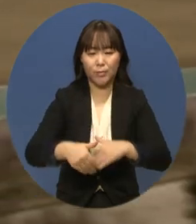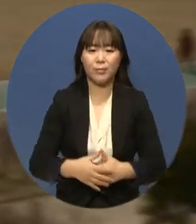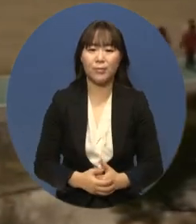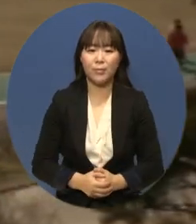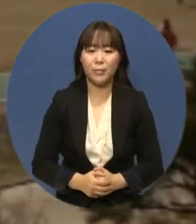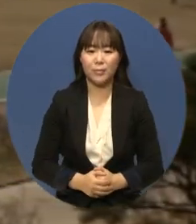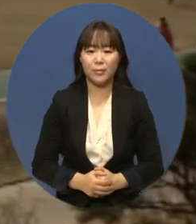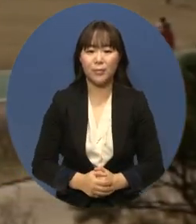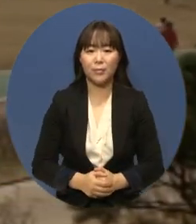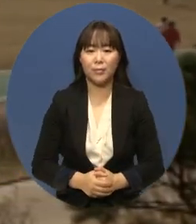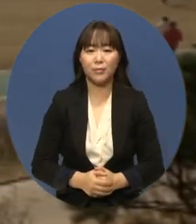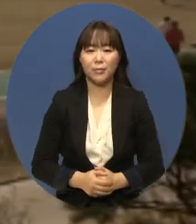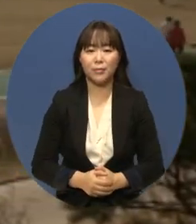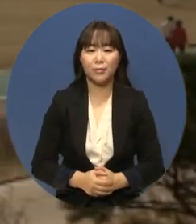폭시 tv 뉴스 정도입니다